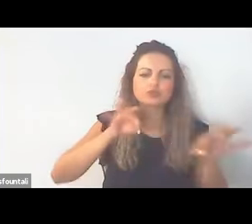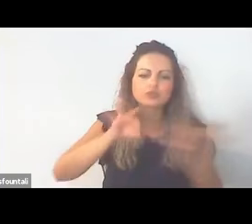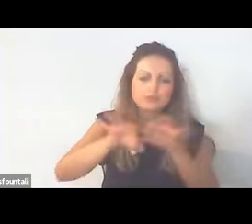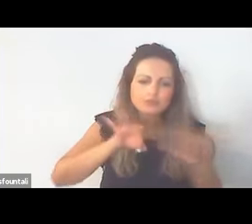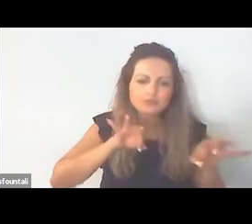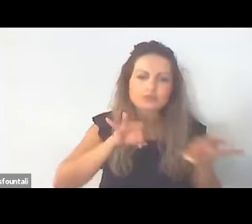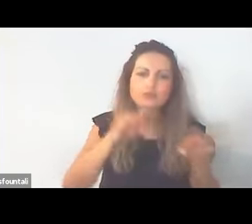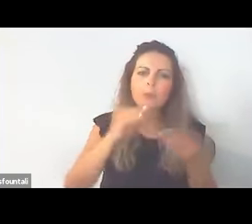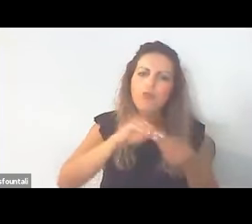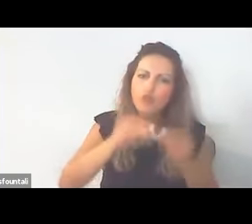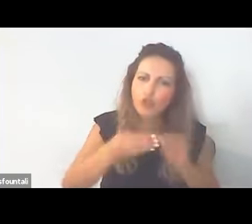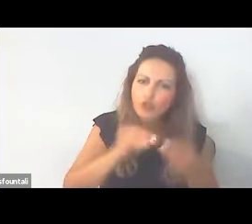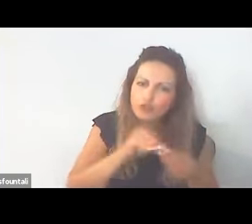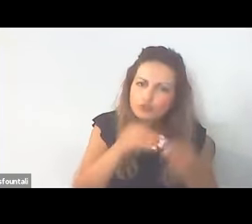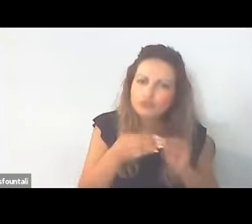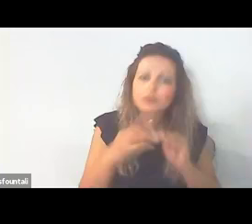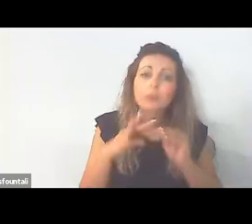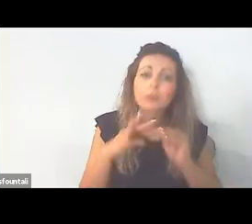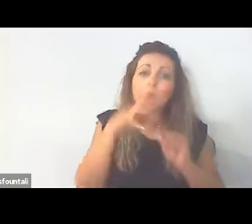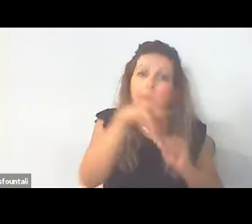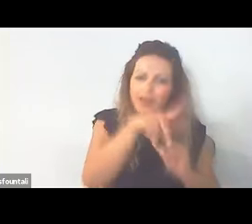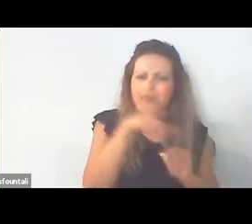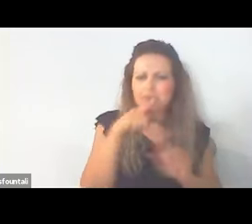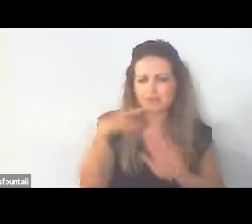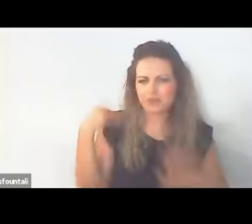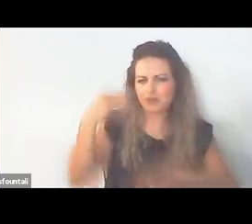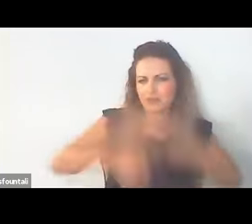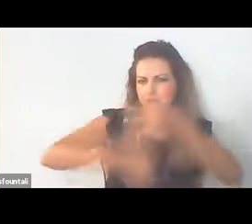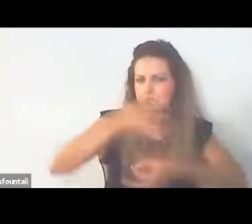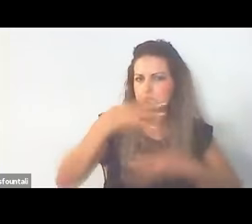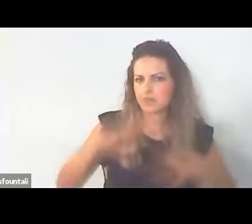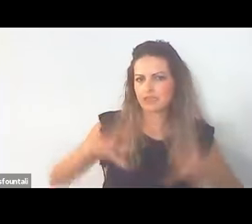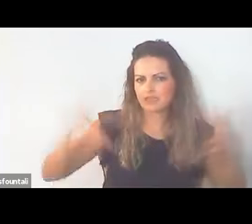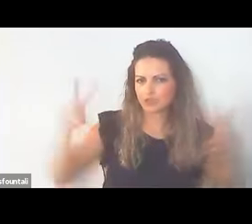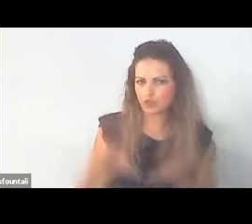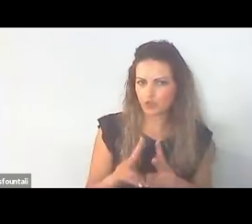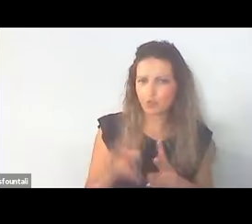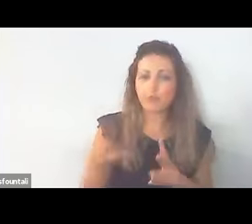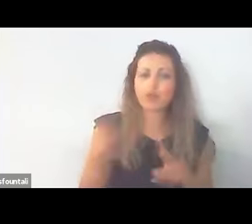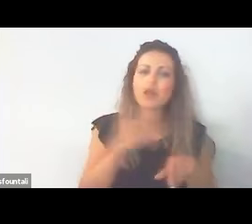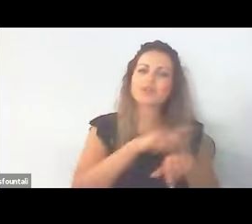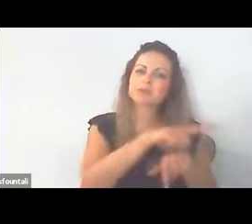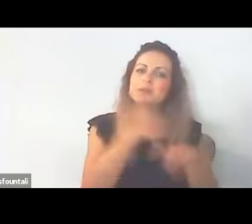προσπάθησα πολύ σύντομα να αναπτύξω, υπό την πίεση της